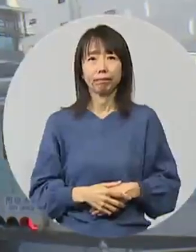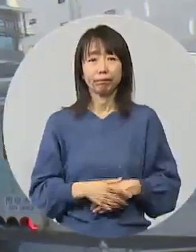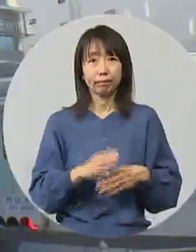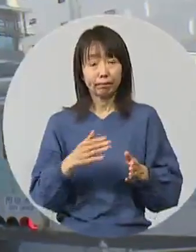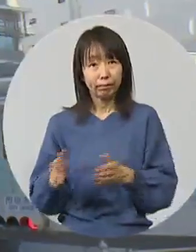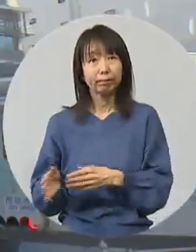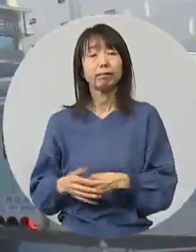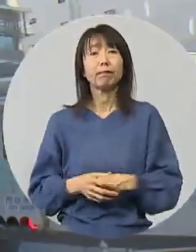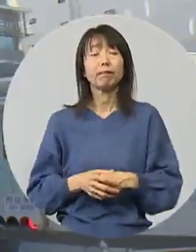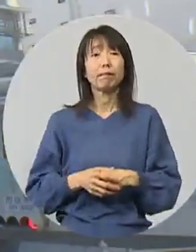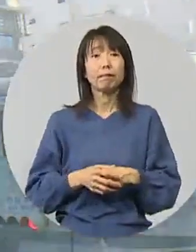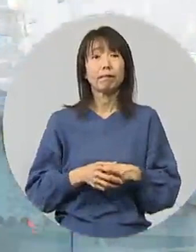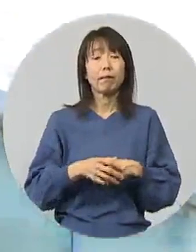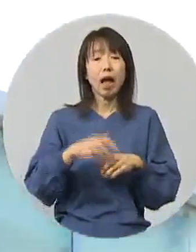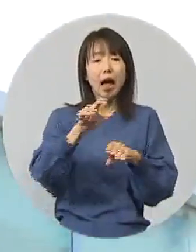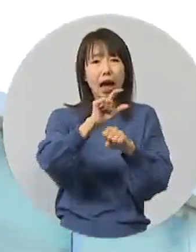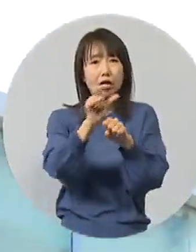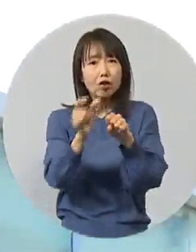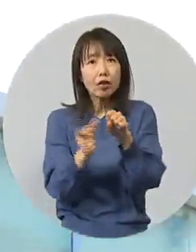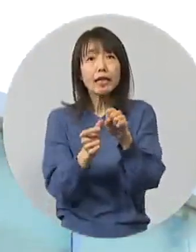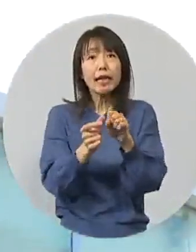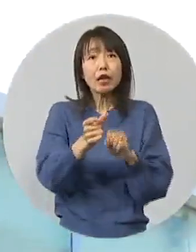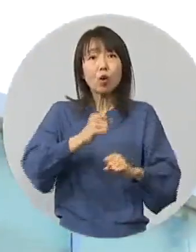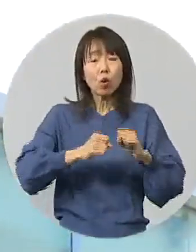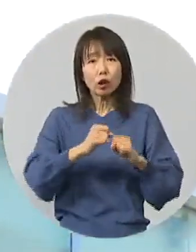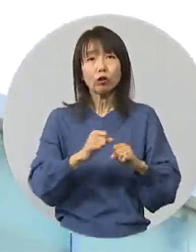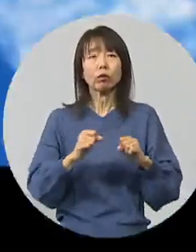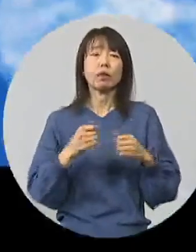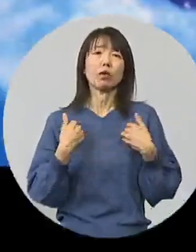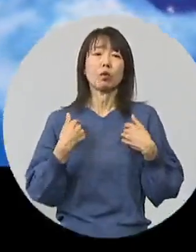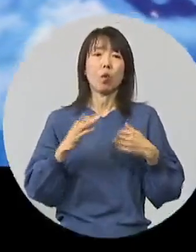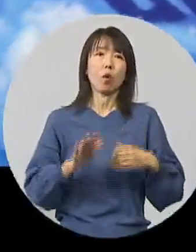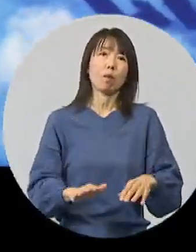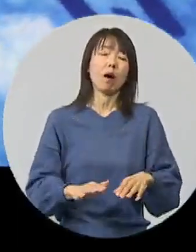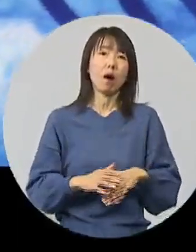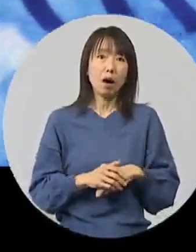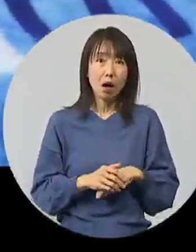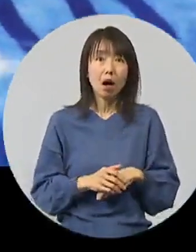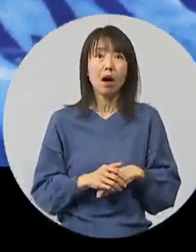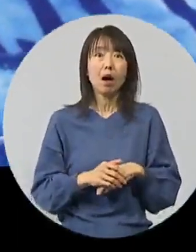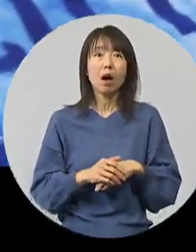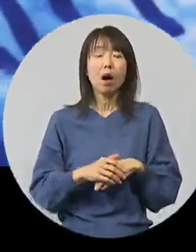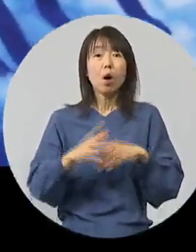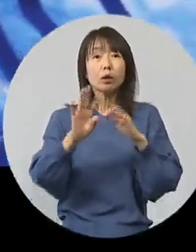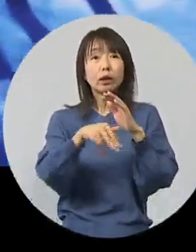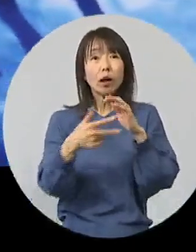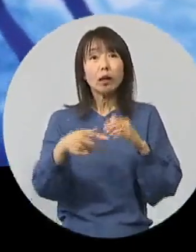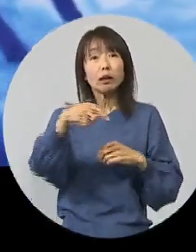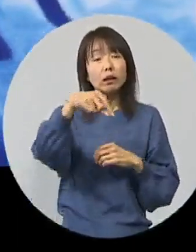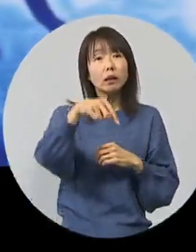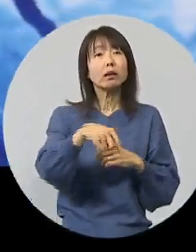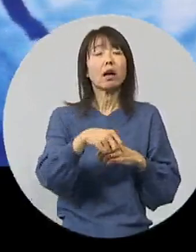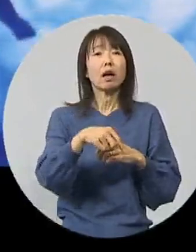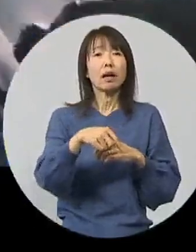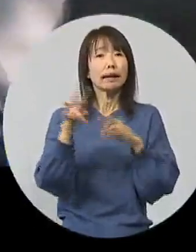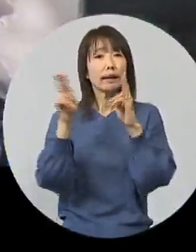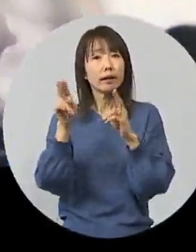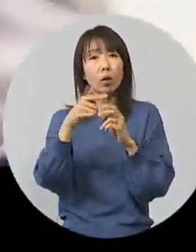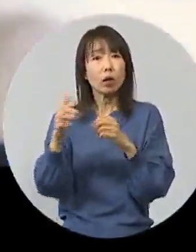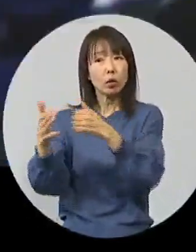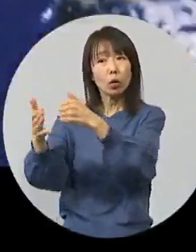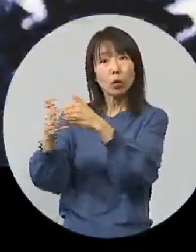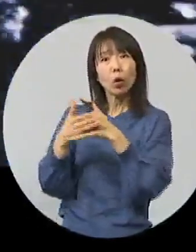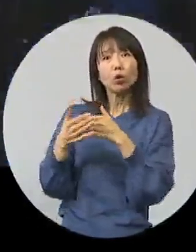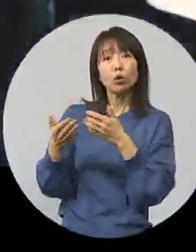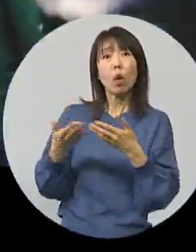SDGs の視点に立った取り組みが必要とされている今、藤沢市において企業などとの協力のもと、販